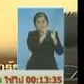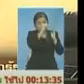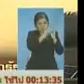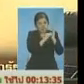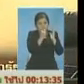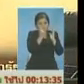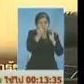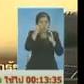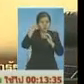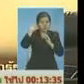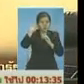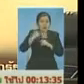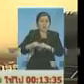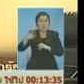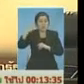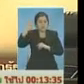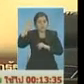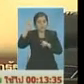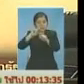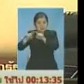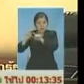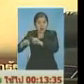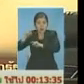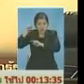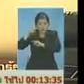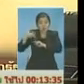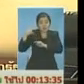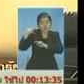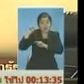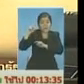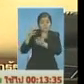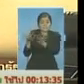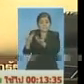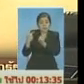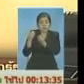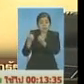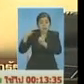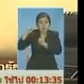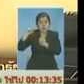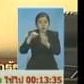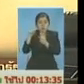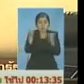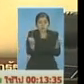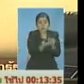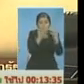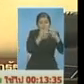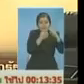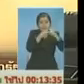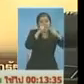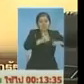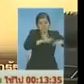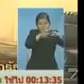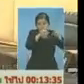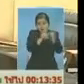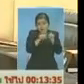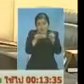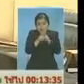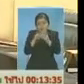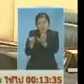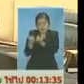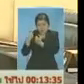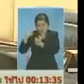ส่วนใดของประเทศบริษัทผู้รับจ้างด้อมได้รับประโยชน์จากมติรัฐมนตรีในการให้ความช่วยเหลือเยียวยาก็นี่